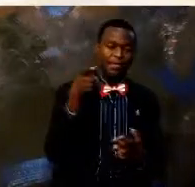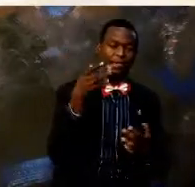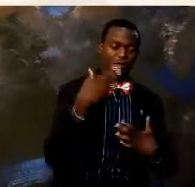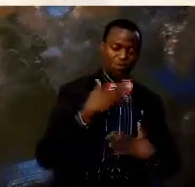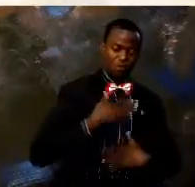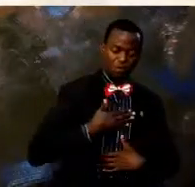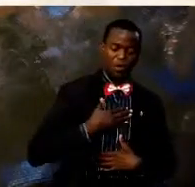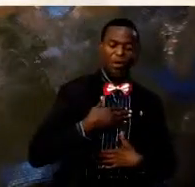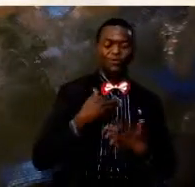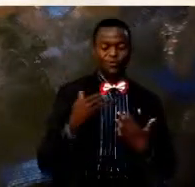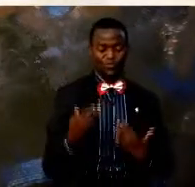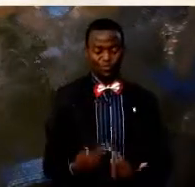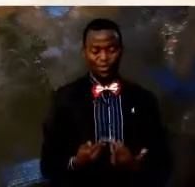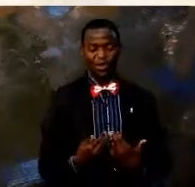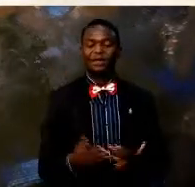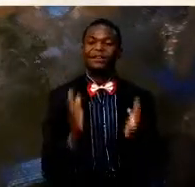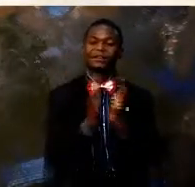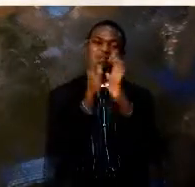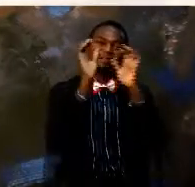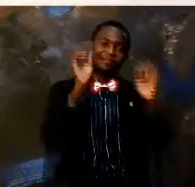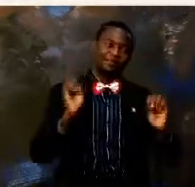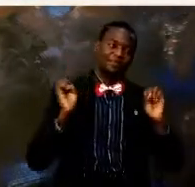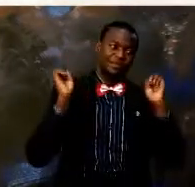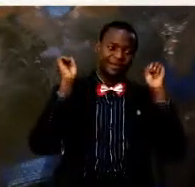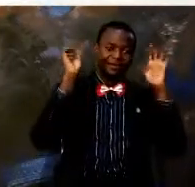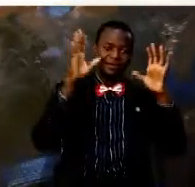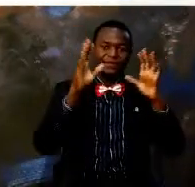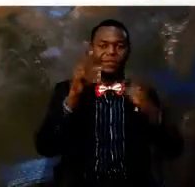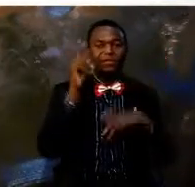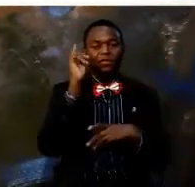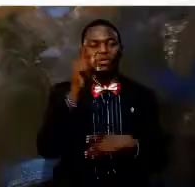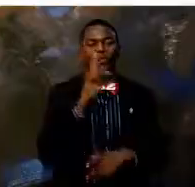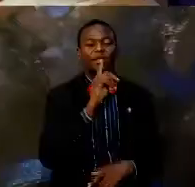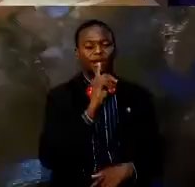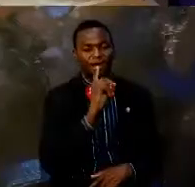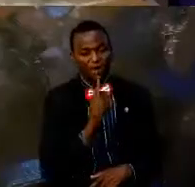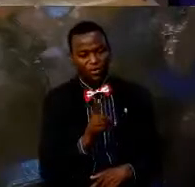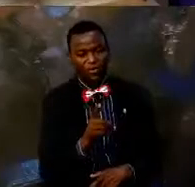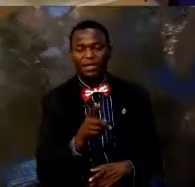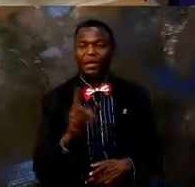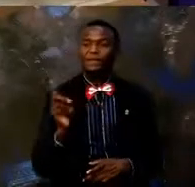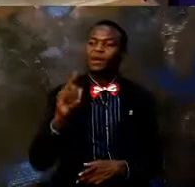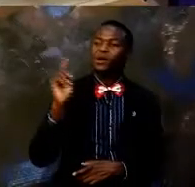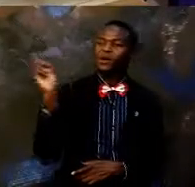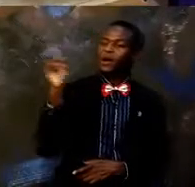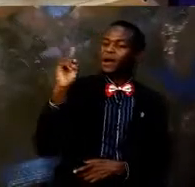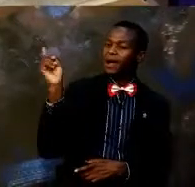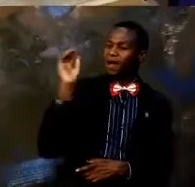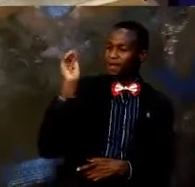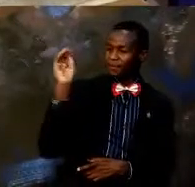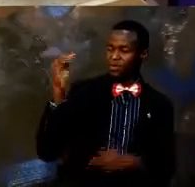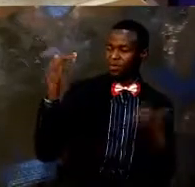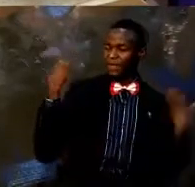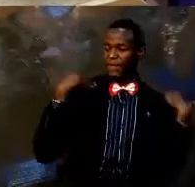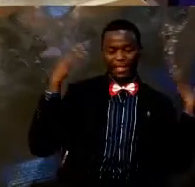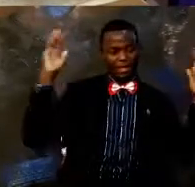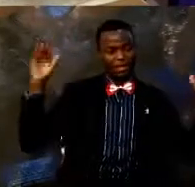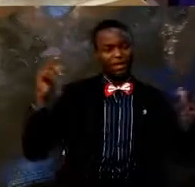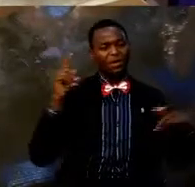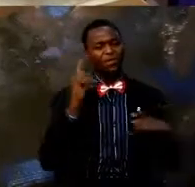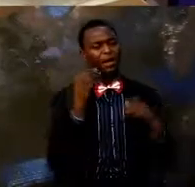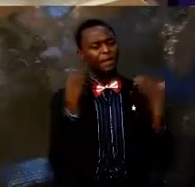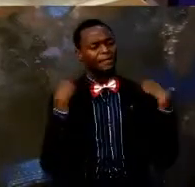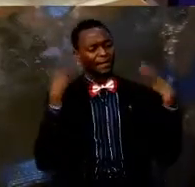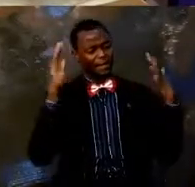kwangu mwana. Haleluya. Hiyo ni kauli ambayo haambiwi malaika. Biblia inasema, kwani ni malaika